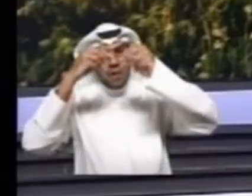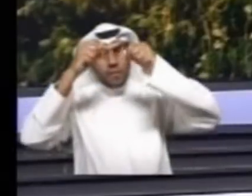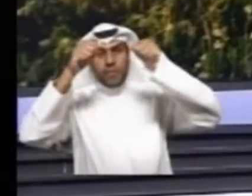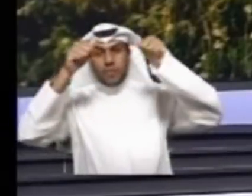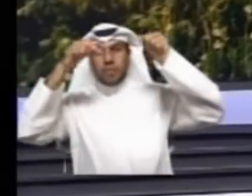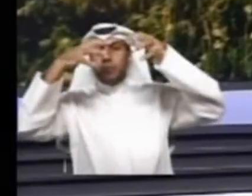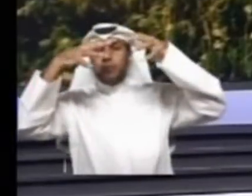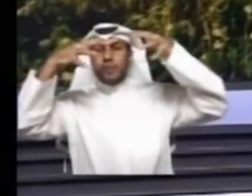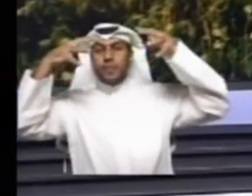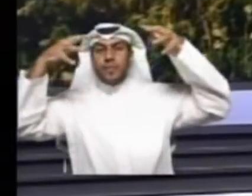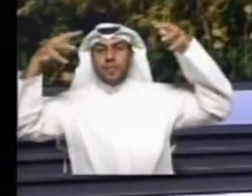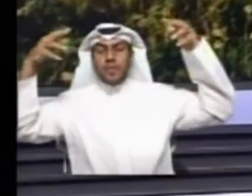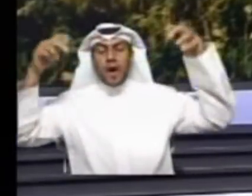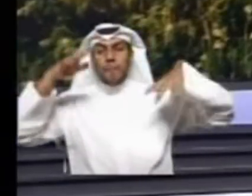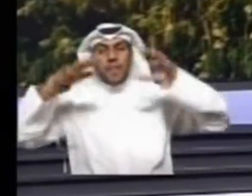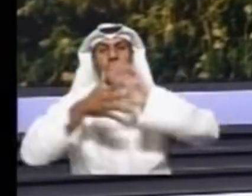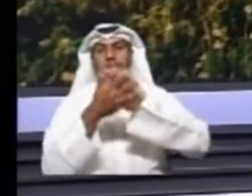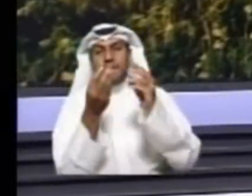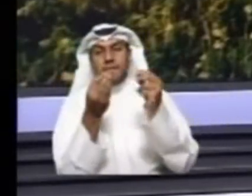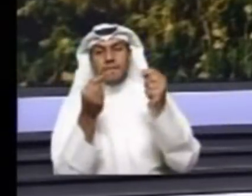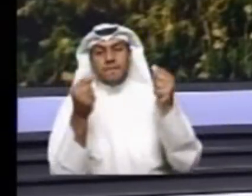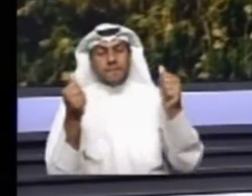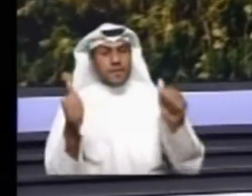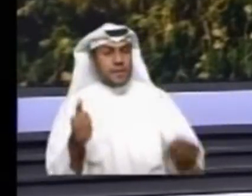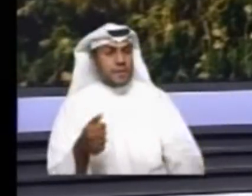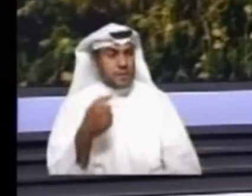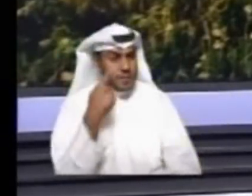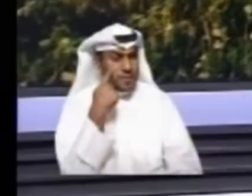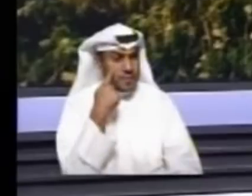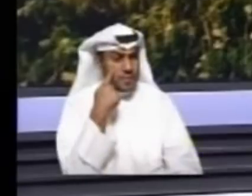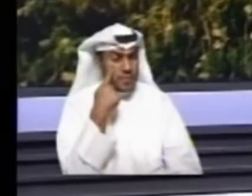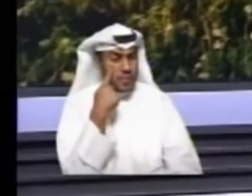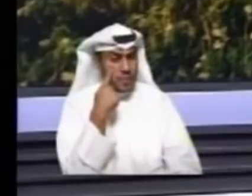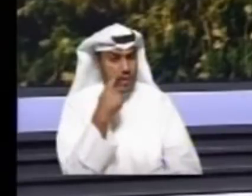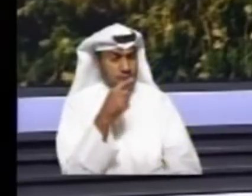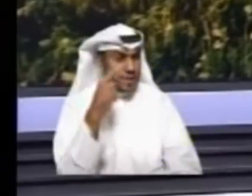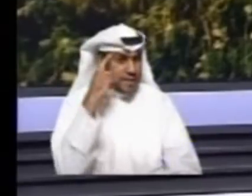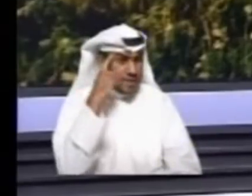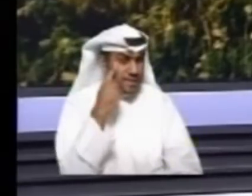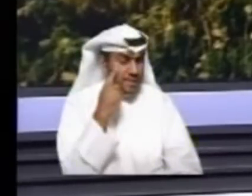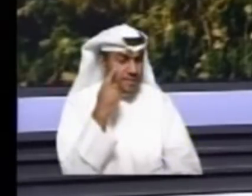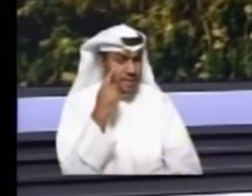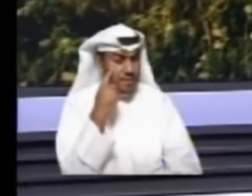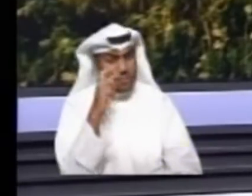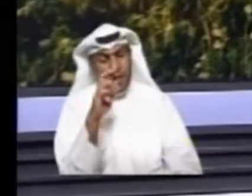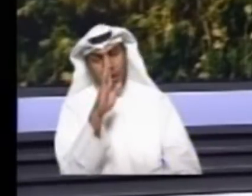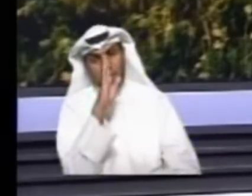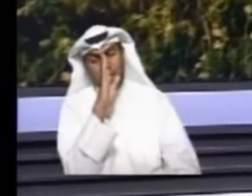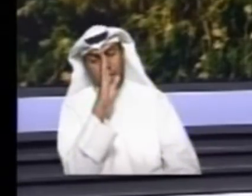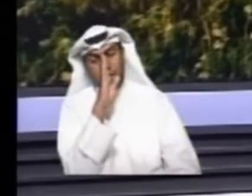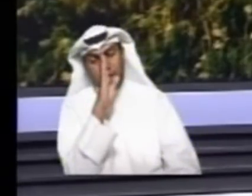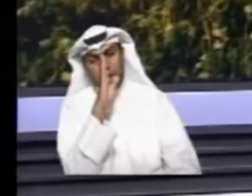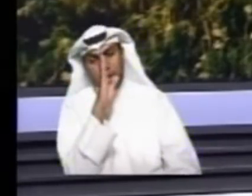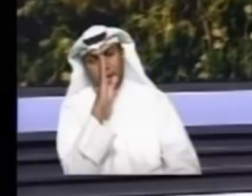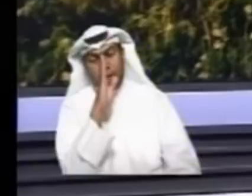معها فرص الامطار حاله من عدم الاستقرار متوقع ابتداء من منتصف يوم السبت حتى منتصف يوم الاثنين